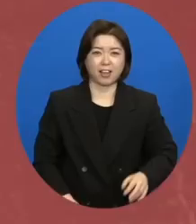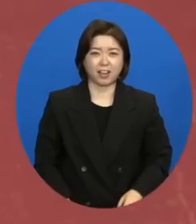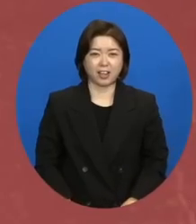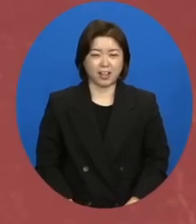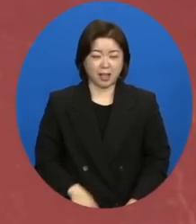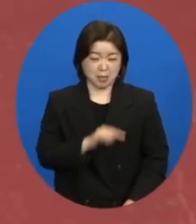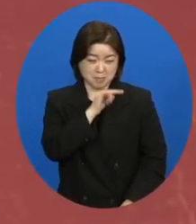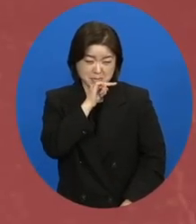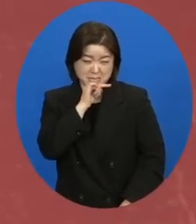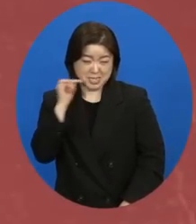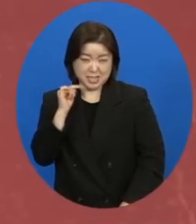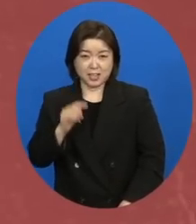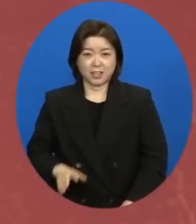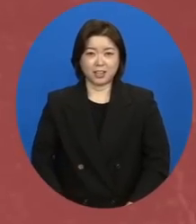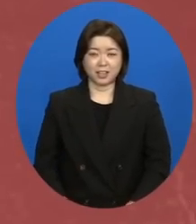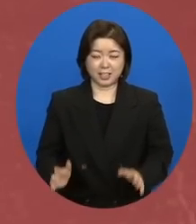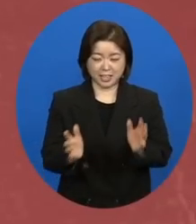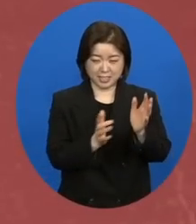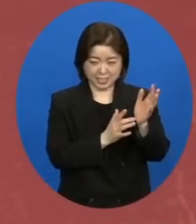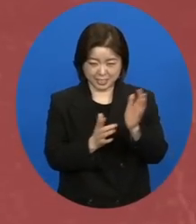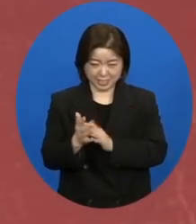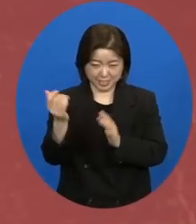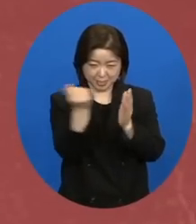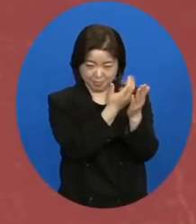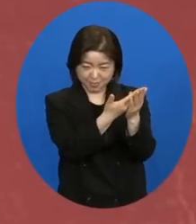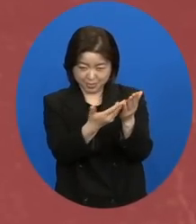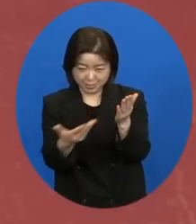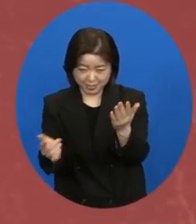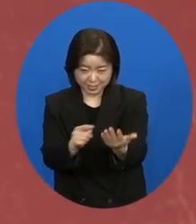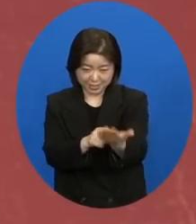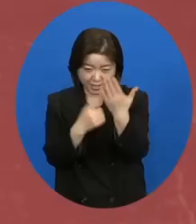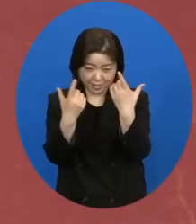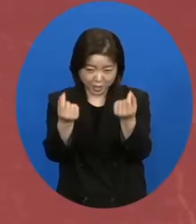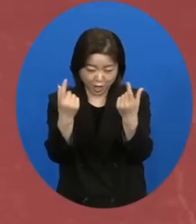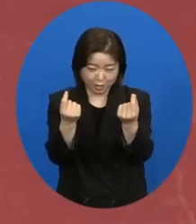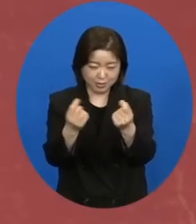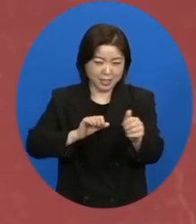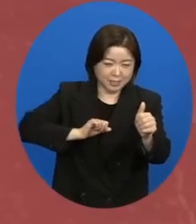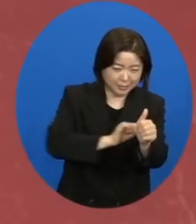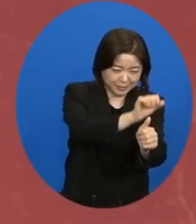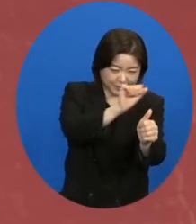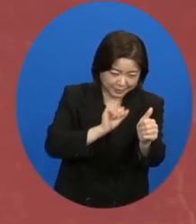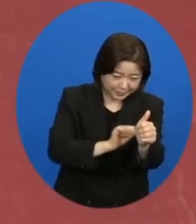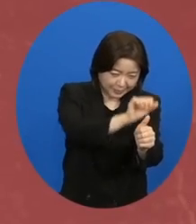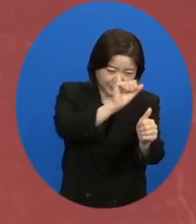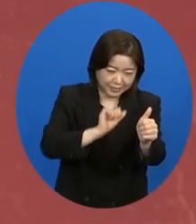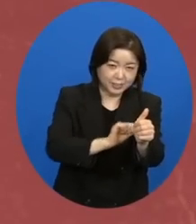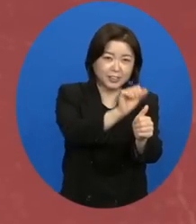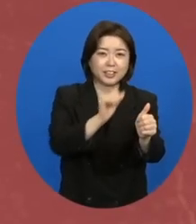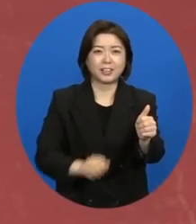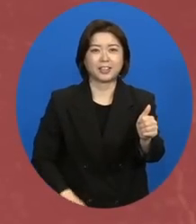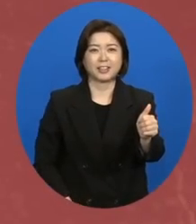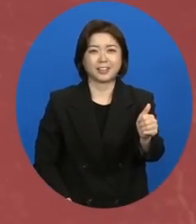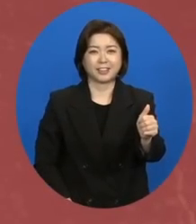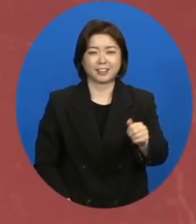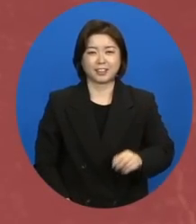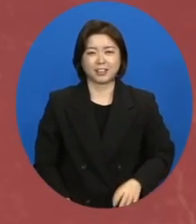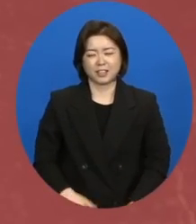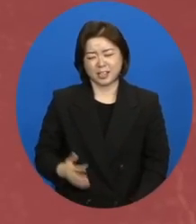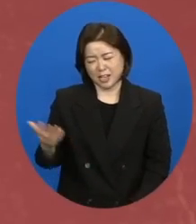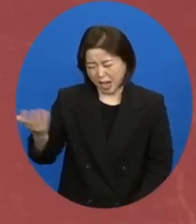빨갛게 예수의 보혈의 피가 나타날 때까지 그냥 빠근빠근에 벗겨져요. 아이 정말